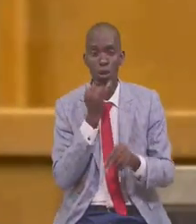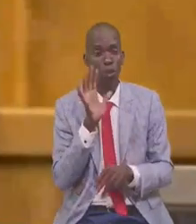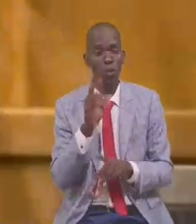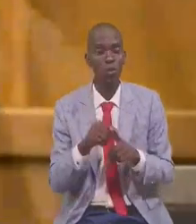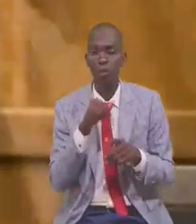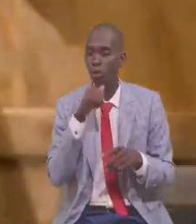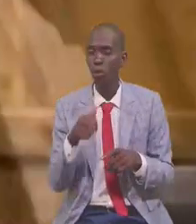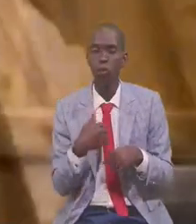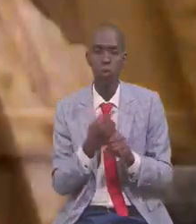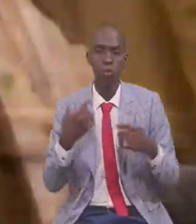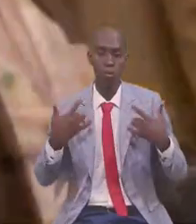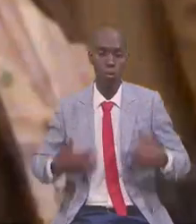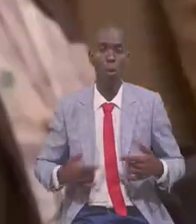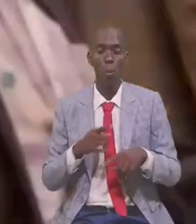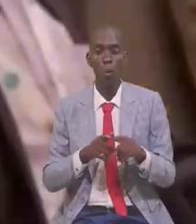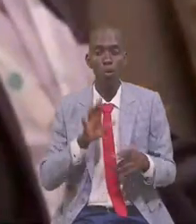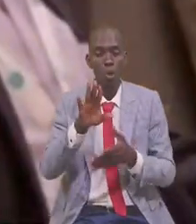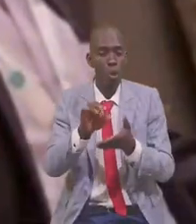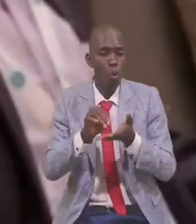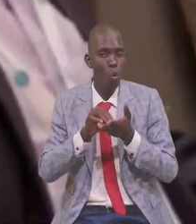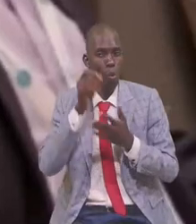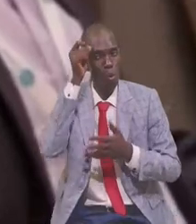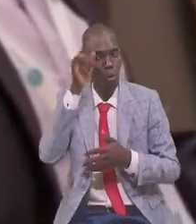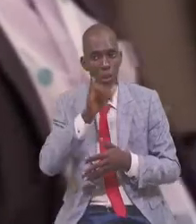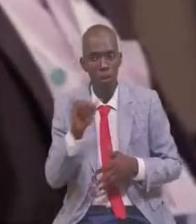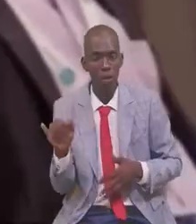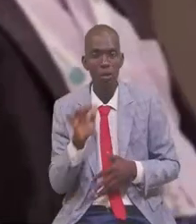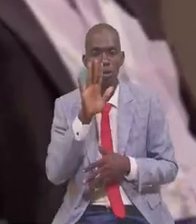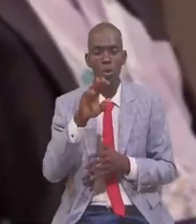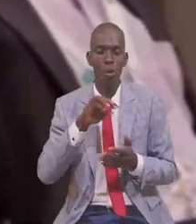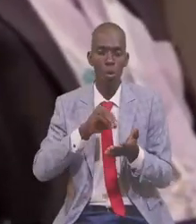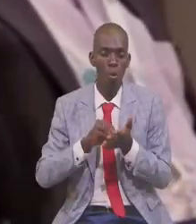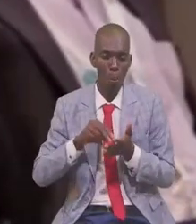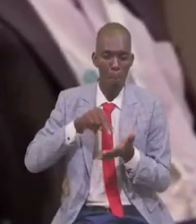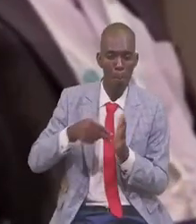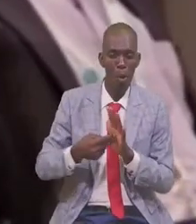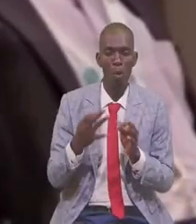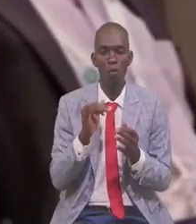interprétation, c'est ta compréhension, c'est la limite de ta vision